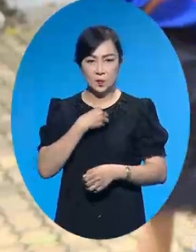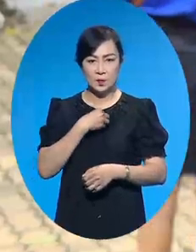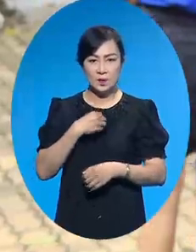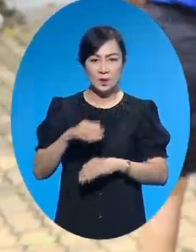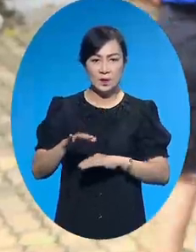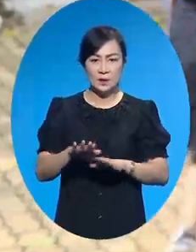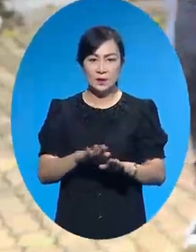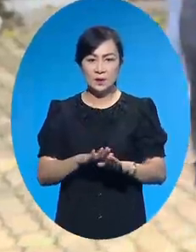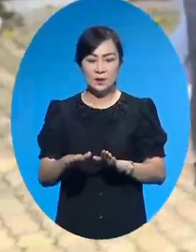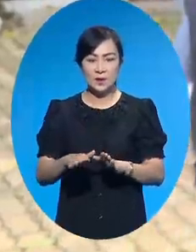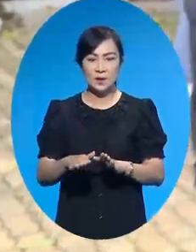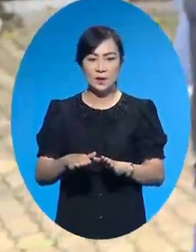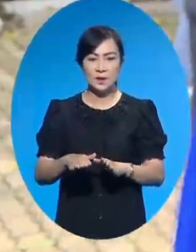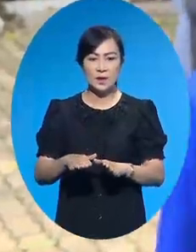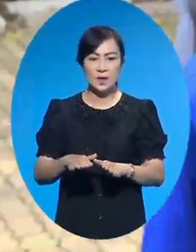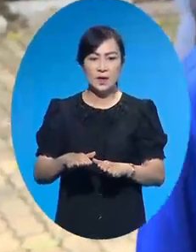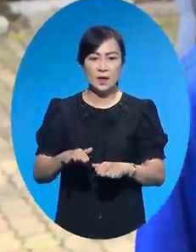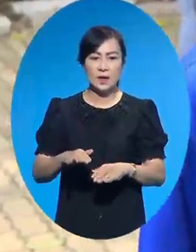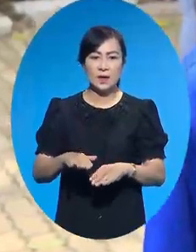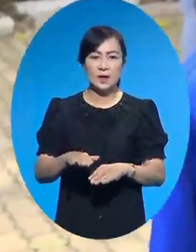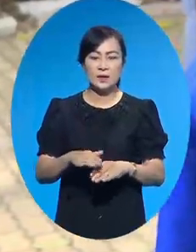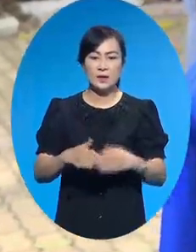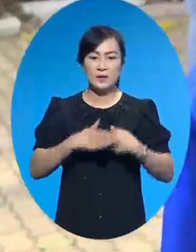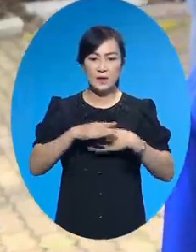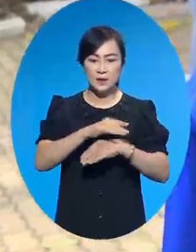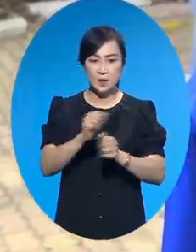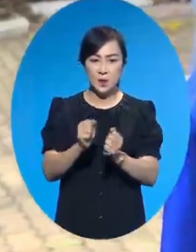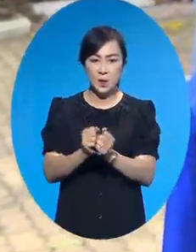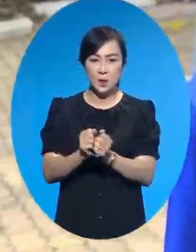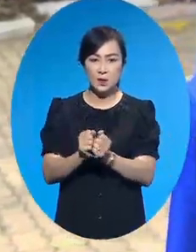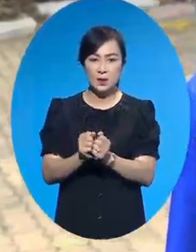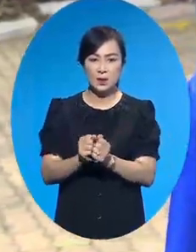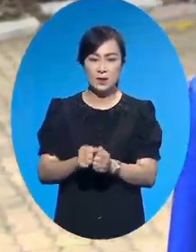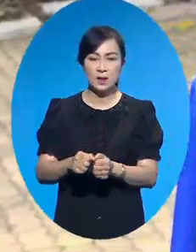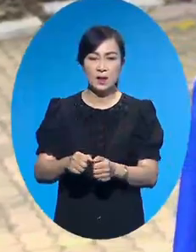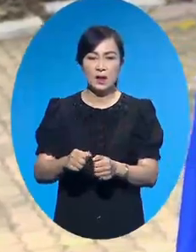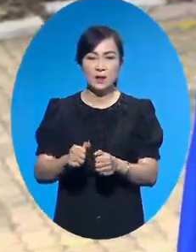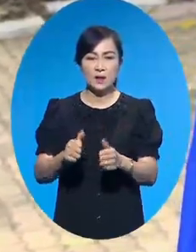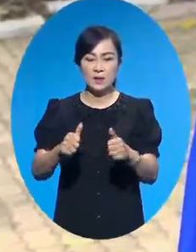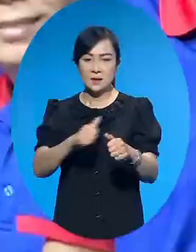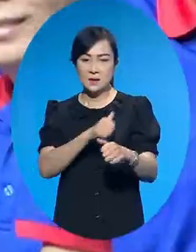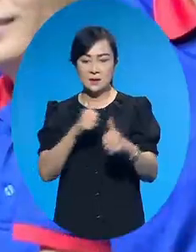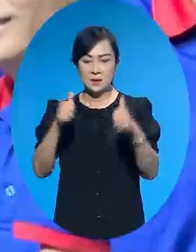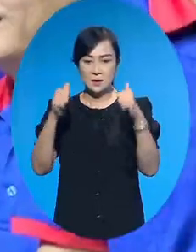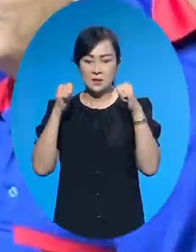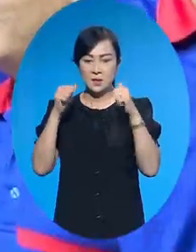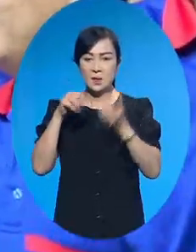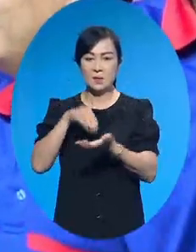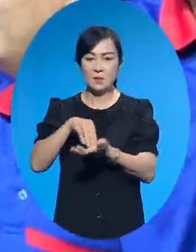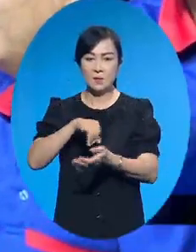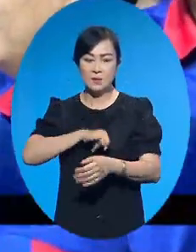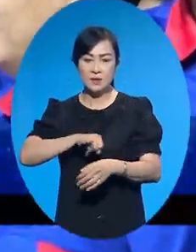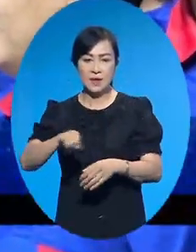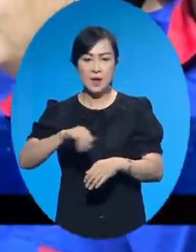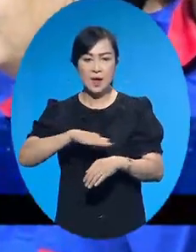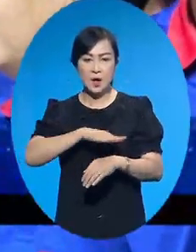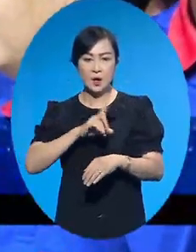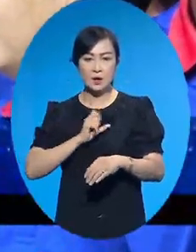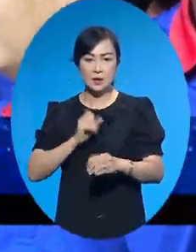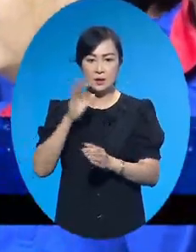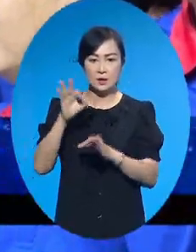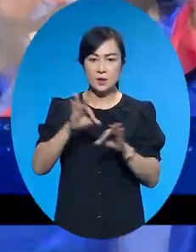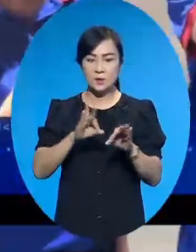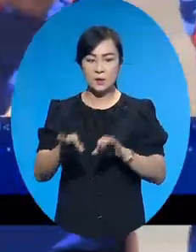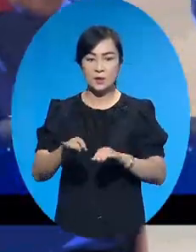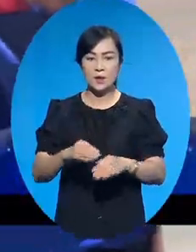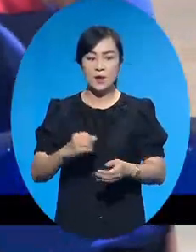hiện cái chức năng xã hội của mình, tức là gắn với đồng bào vùng sâu vùng xa. Năm nay Đoàn Luật sư Thành phố Hồ Chí Minh sẽ